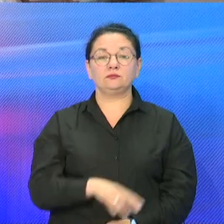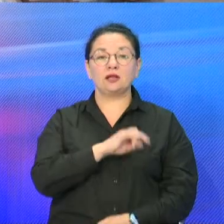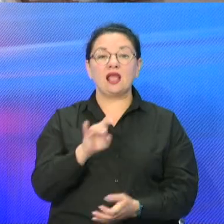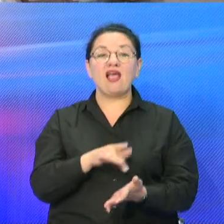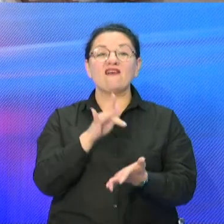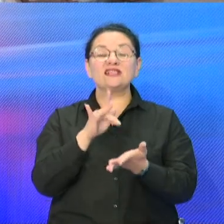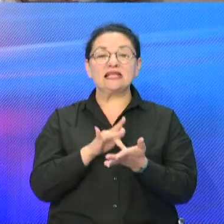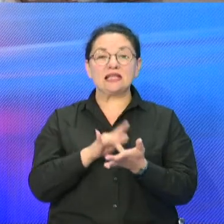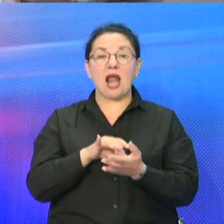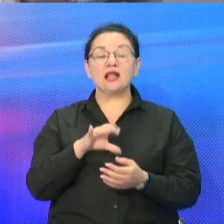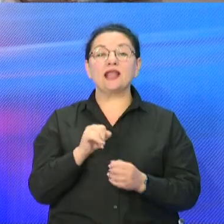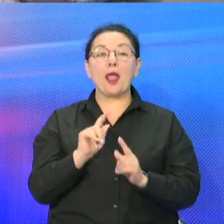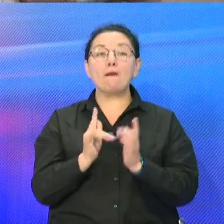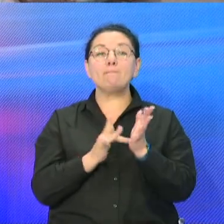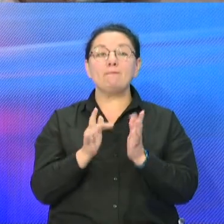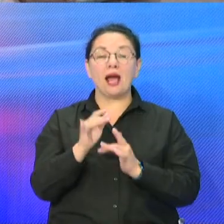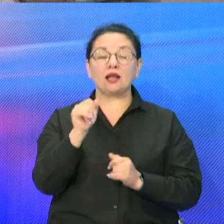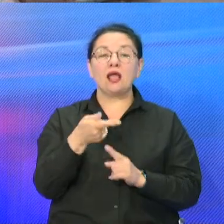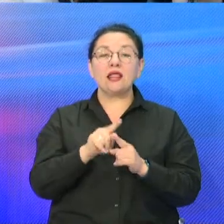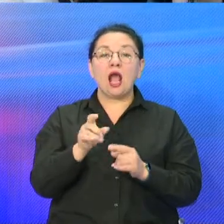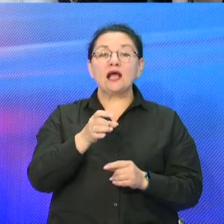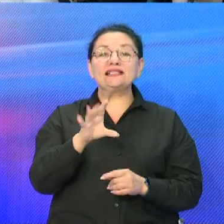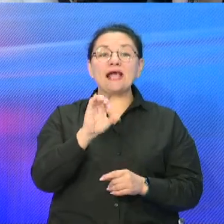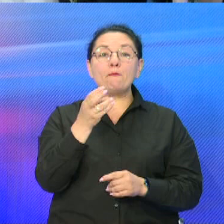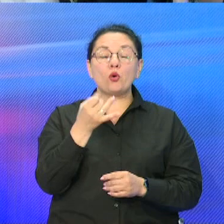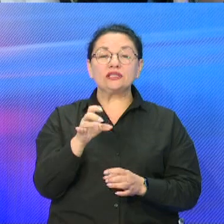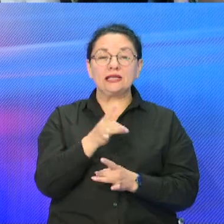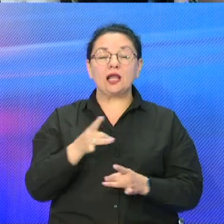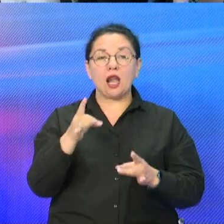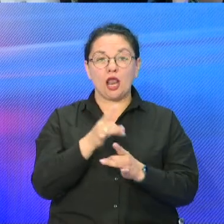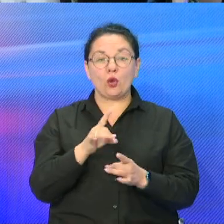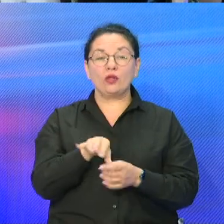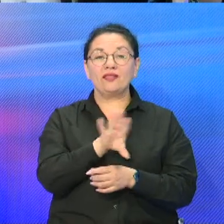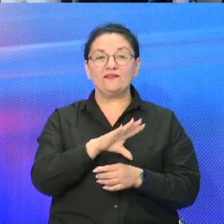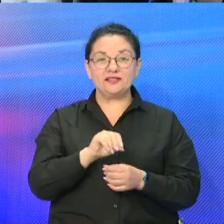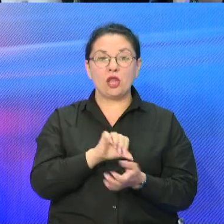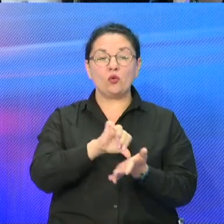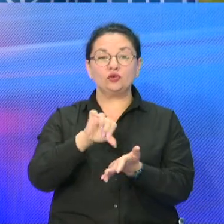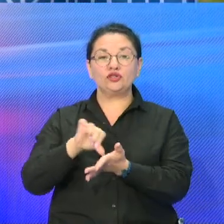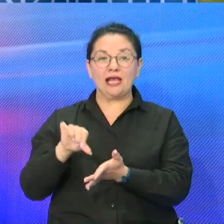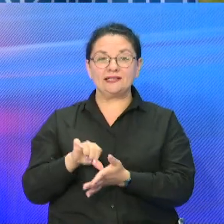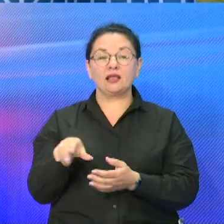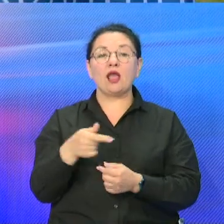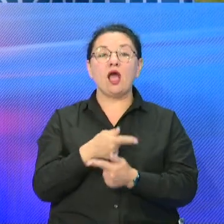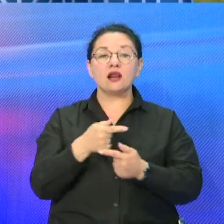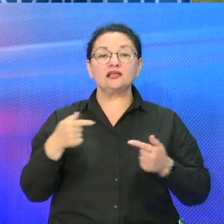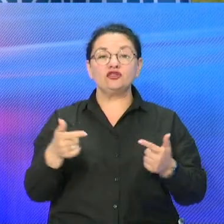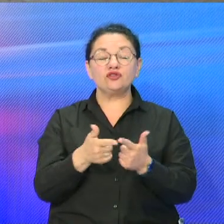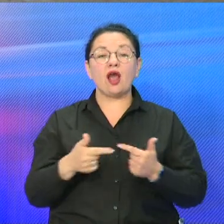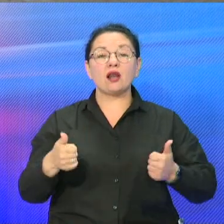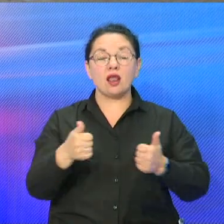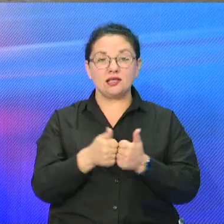Центральный сквер городского поселка Сапоцкин Гродненского района. Удельники памятного митингу, представники улады, громадских объединений и